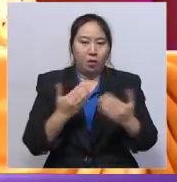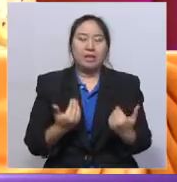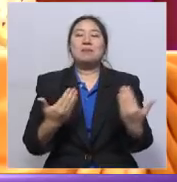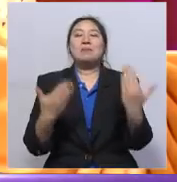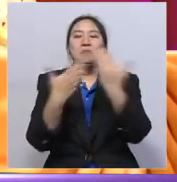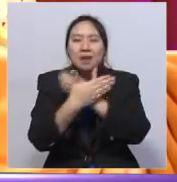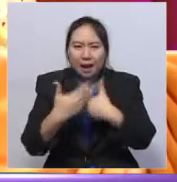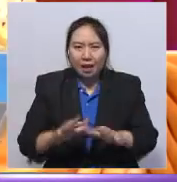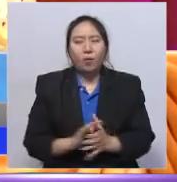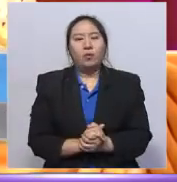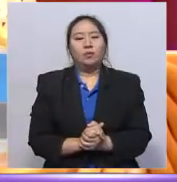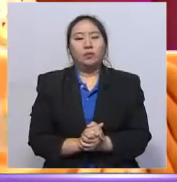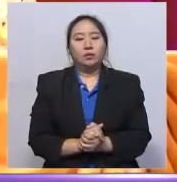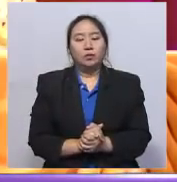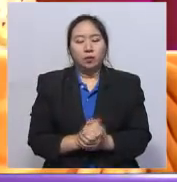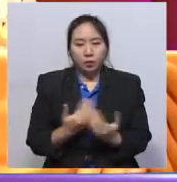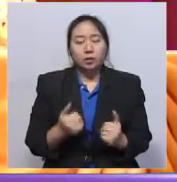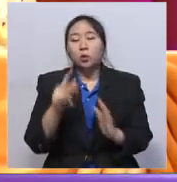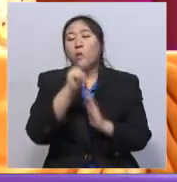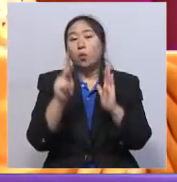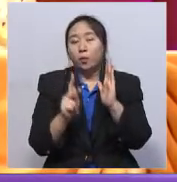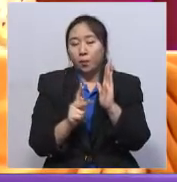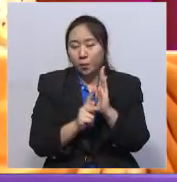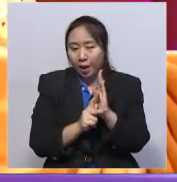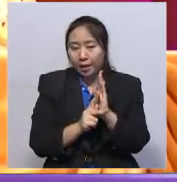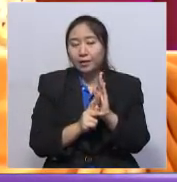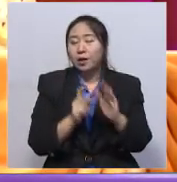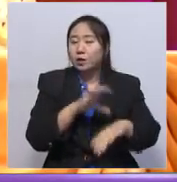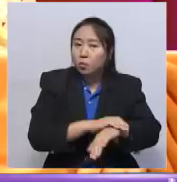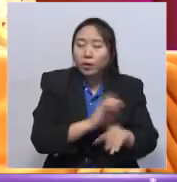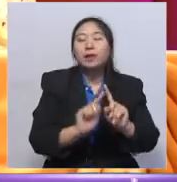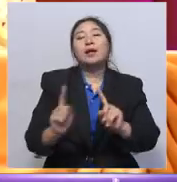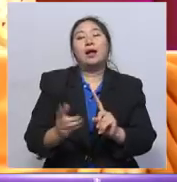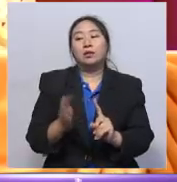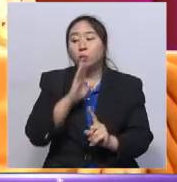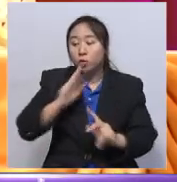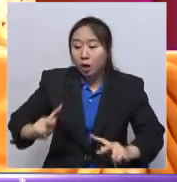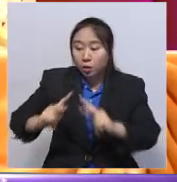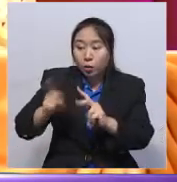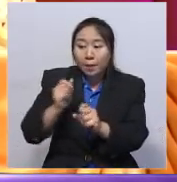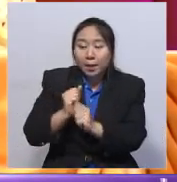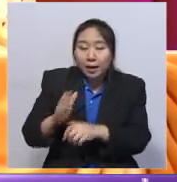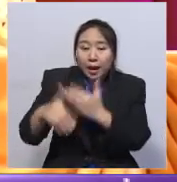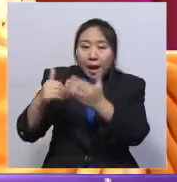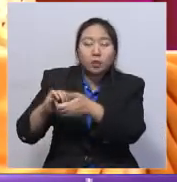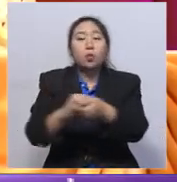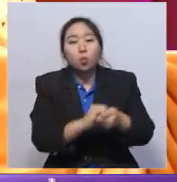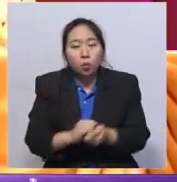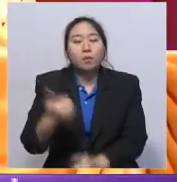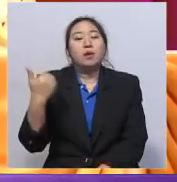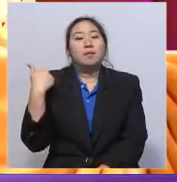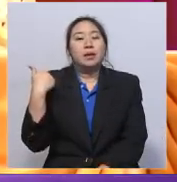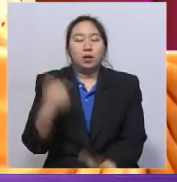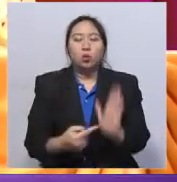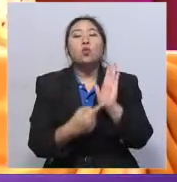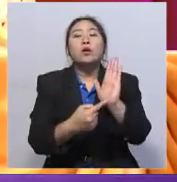แล้วนะครับท่านจะถือกฎหมายคุมเขาก็ว่าไปไอ้กระทรวงที่ต้องพัฒนาทำงานร่วมกันก็มีเดี๋ยวยกตัวอย่าง